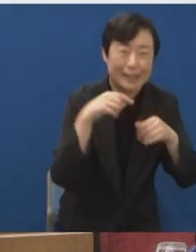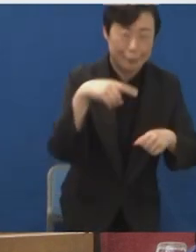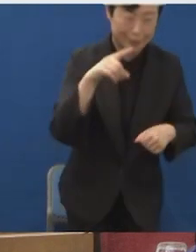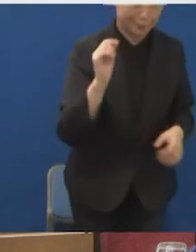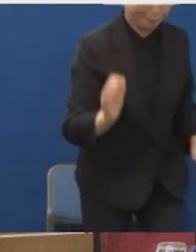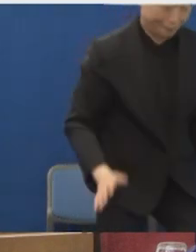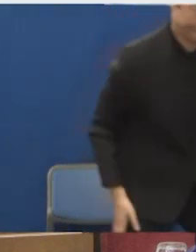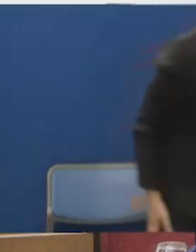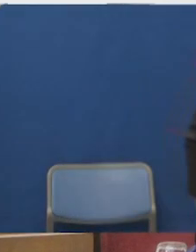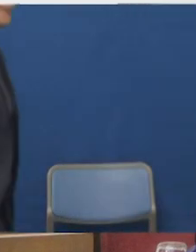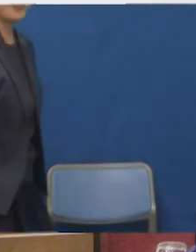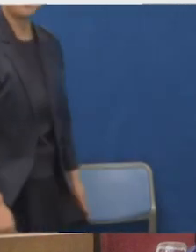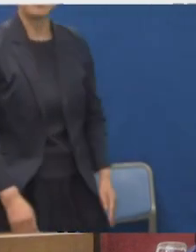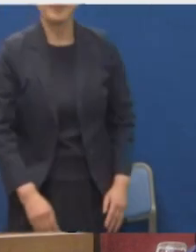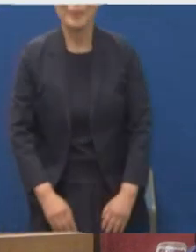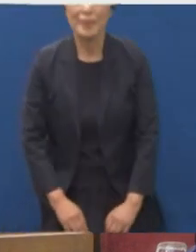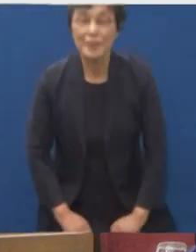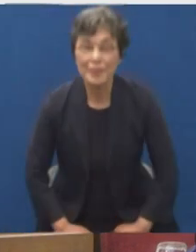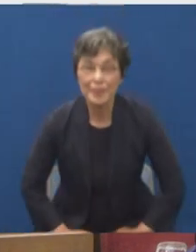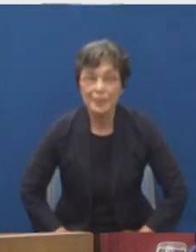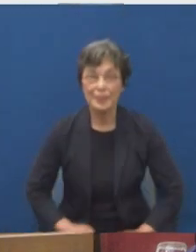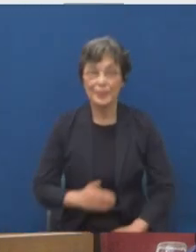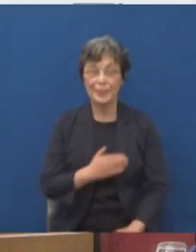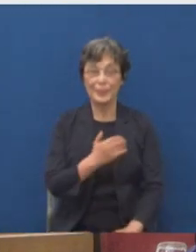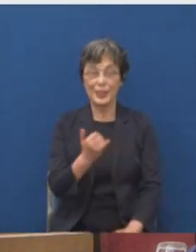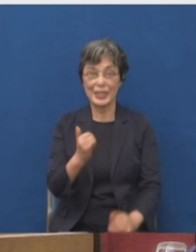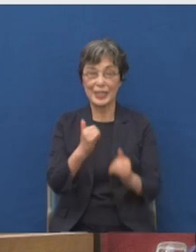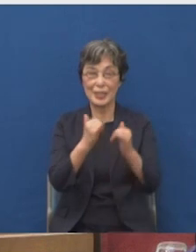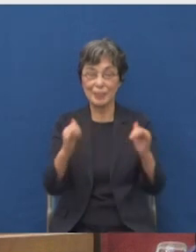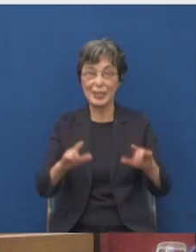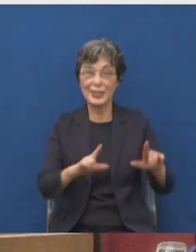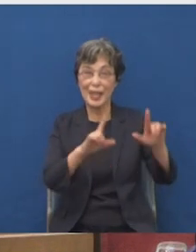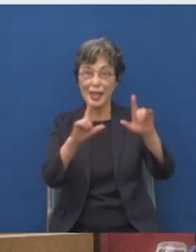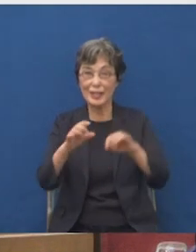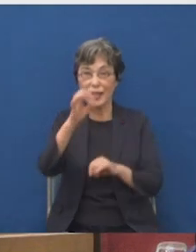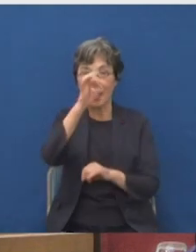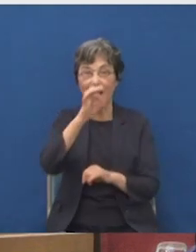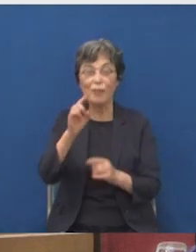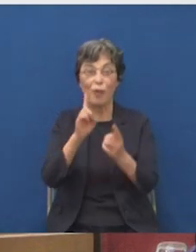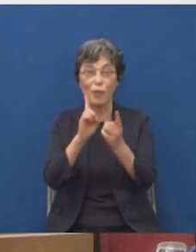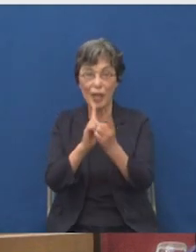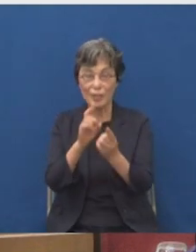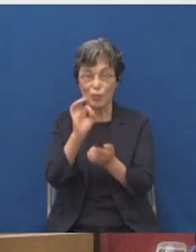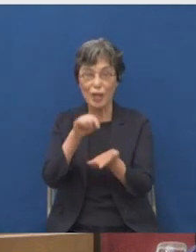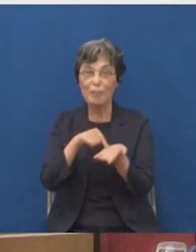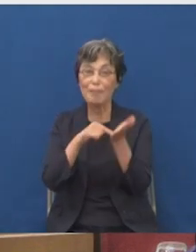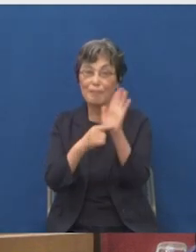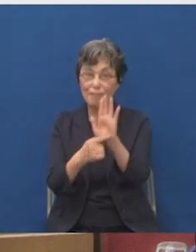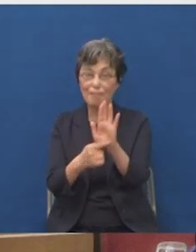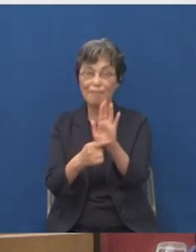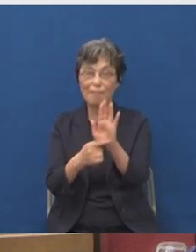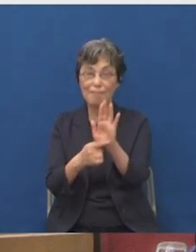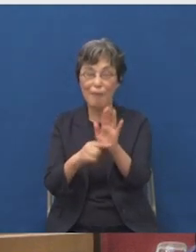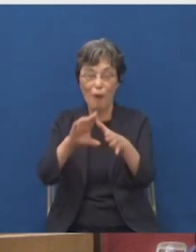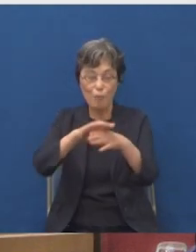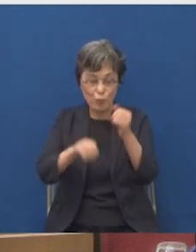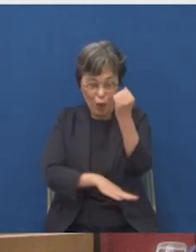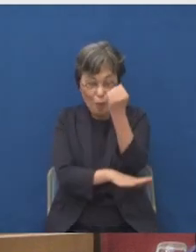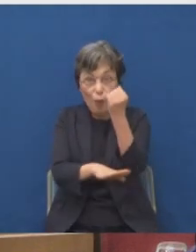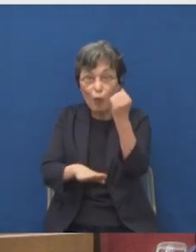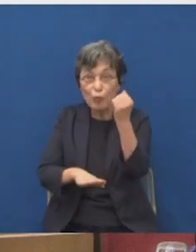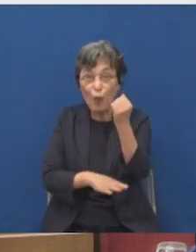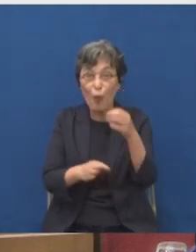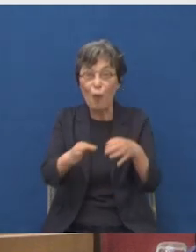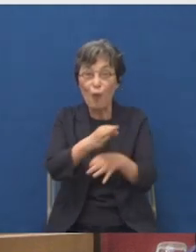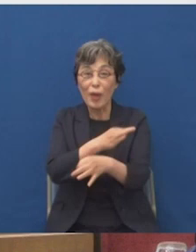民生活と観光の調和に向けた観光課題への対策に向けた予算を計上させていただいております。文化を基軸とした経